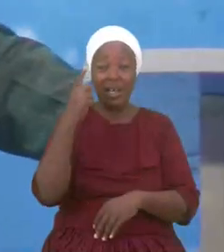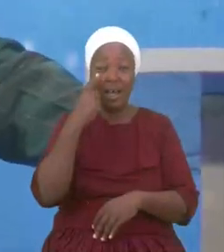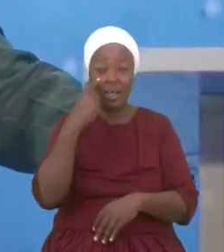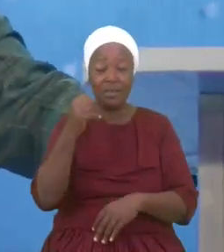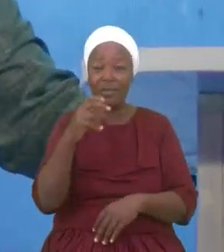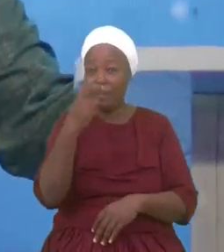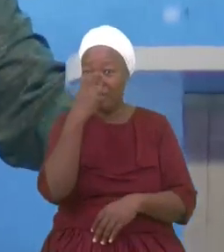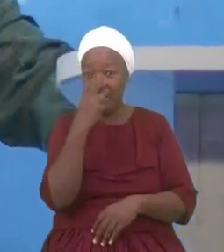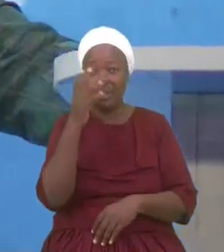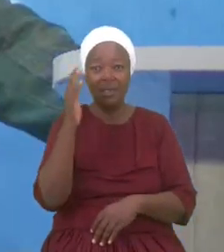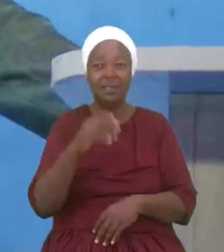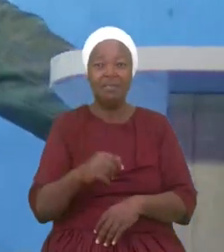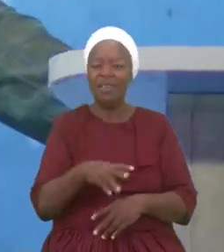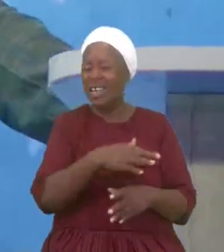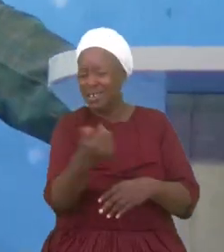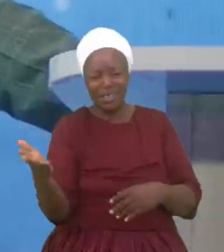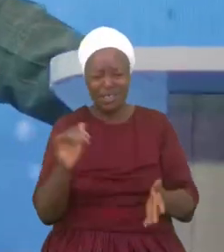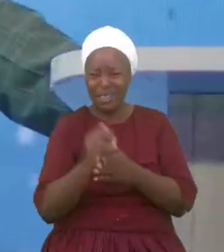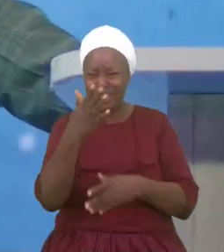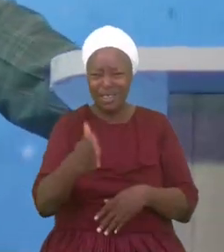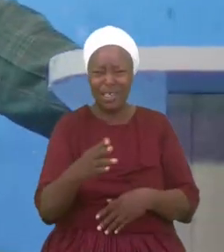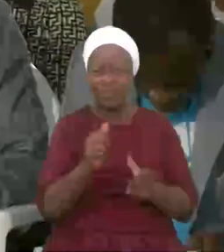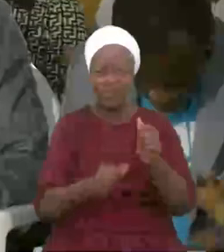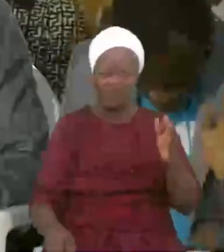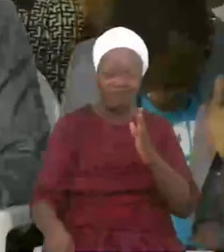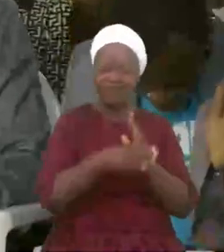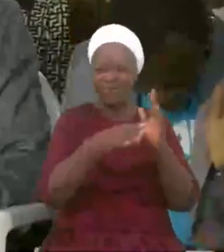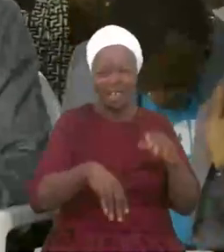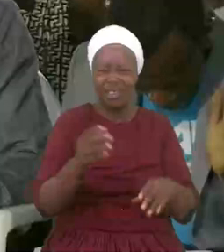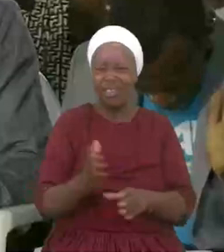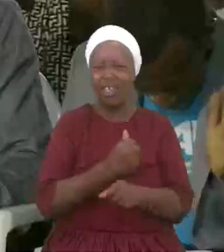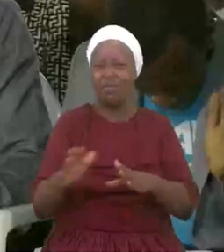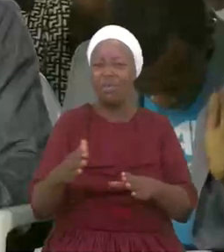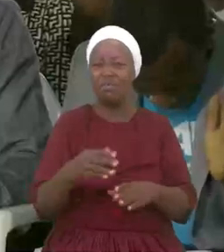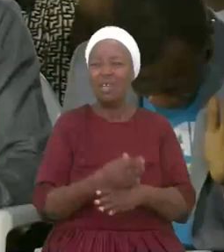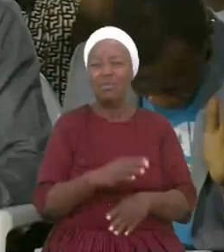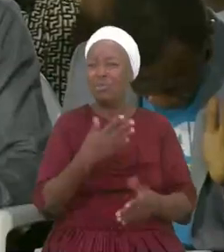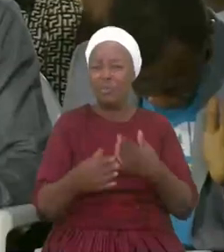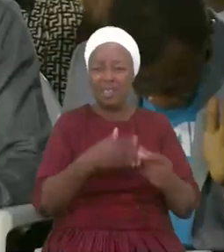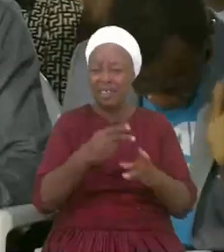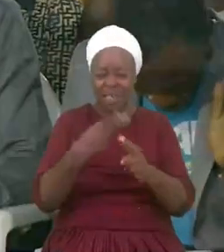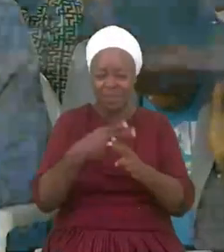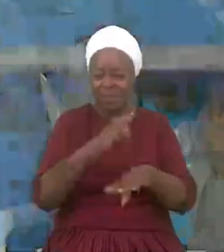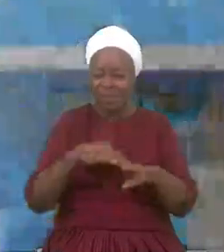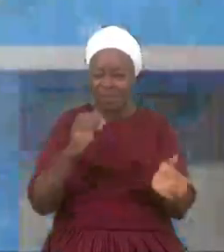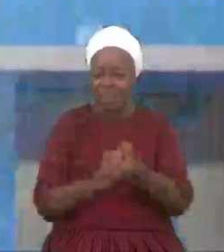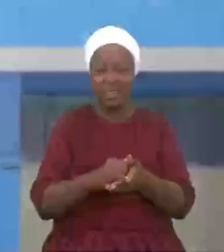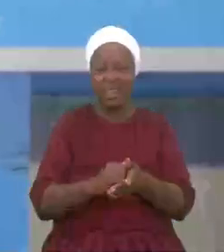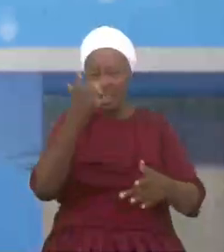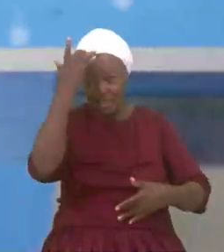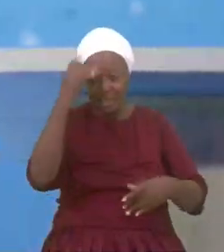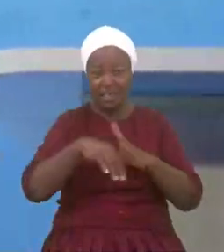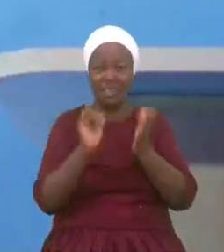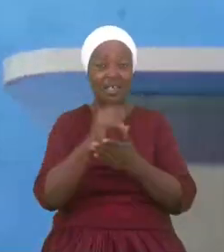les oreilles alors s'ouvriront les yeux des avriles ce soir les yeux des aveugles la cataracte